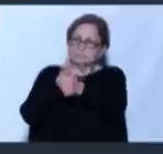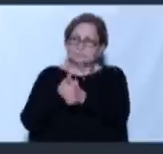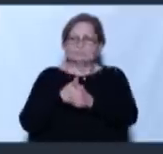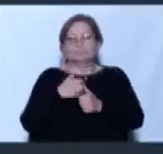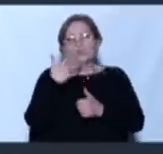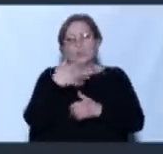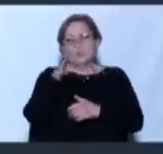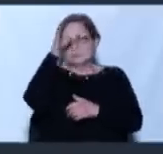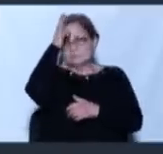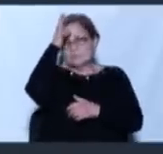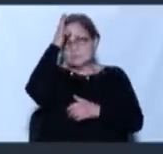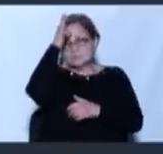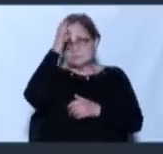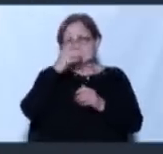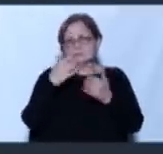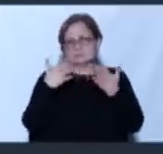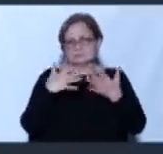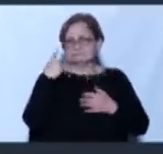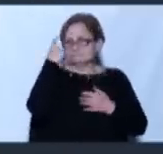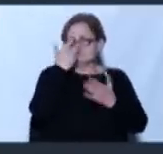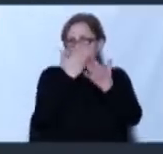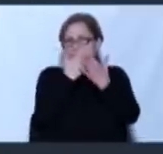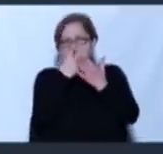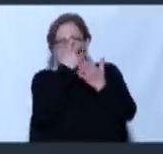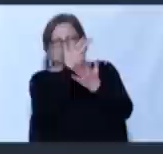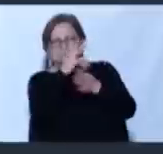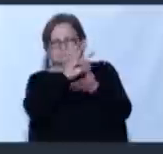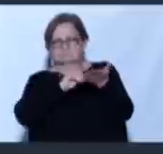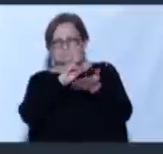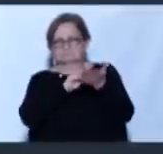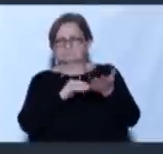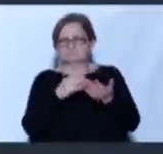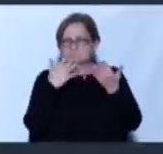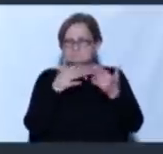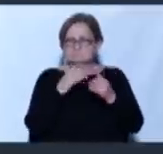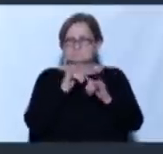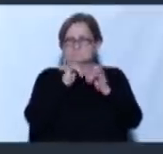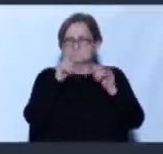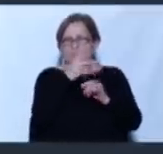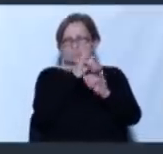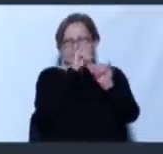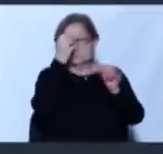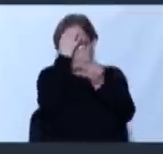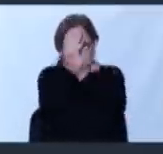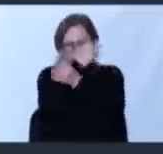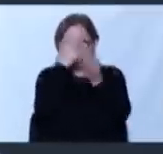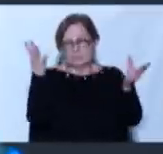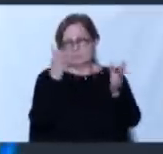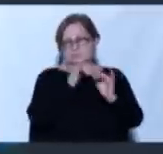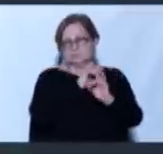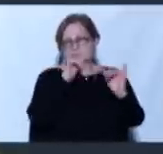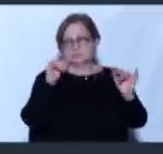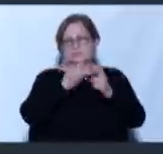უკვე მეცნიერი გახდა სახე, რომელიც ატარებდა ნათელს და აქედან ეს განმანათლებლები. აი